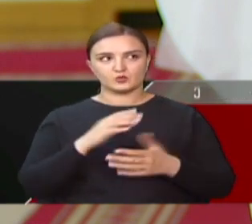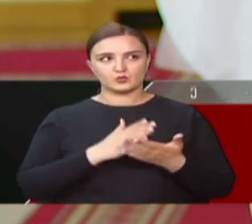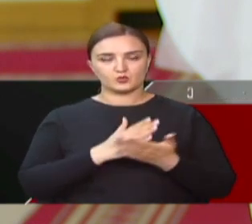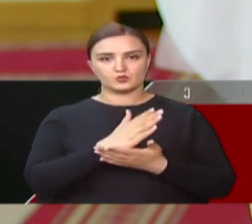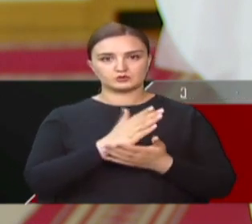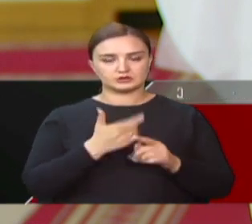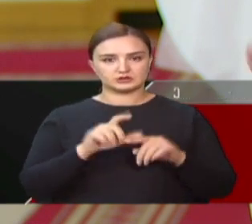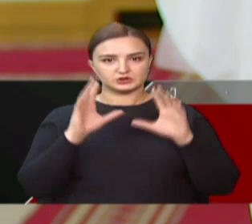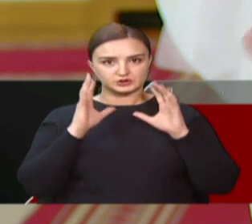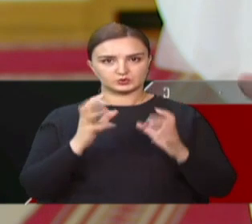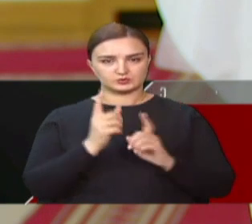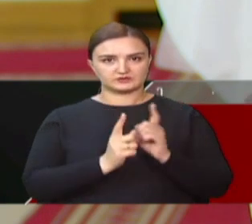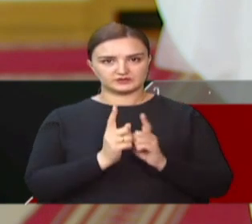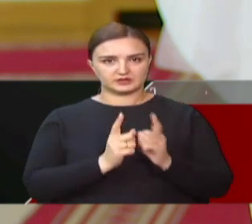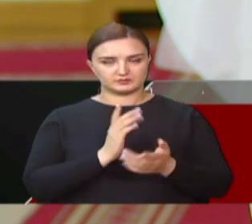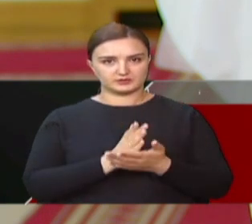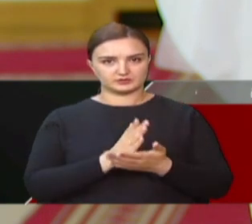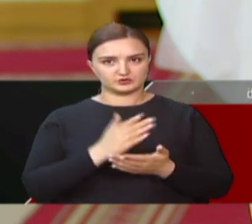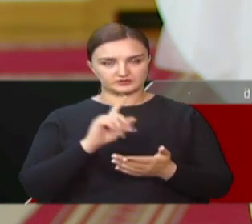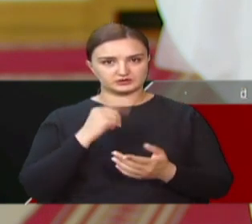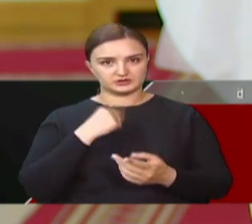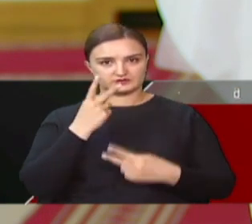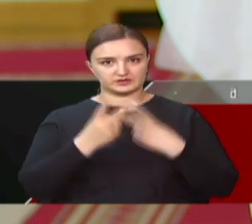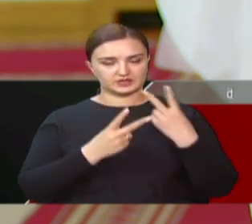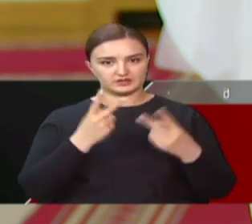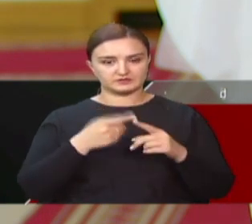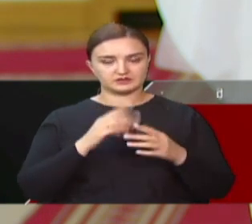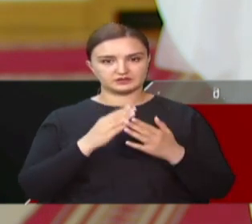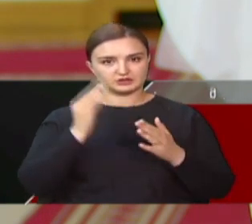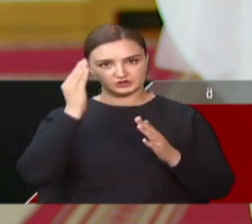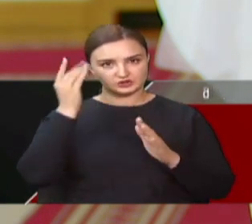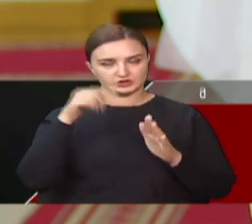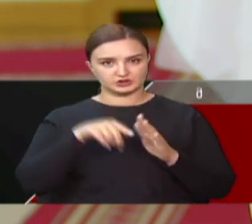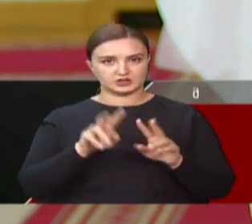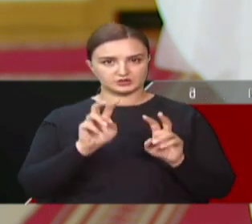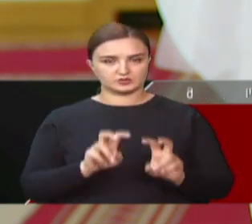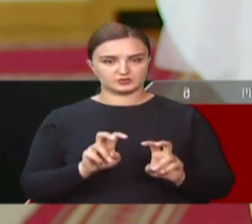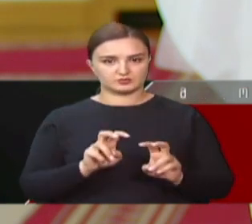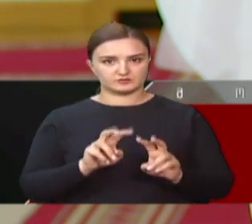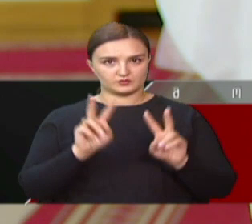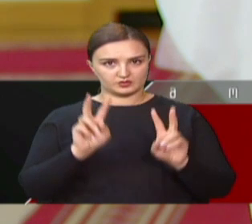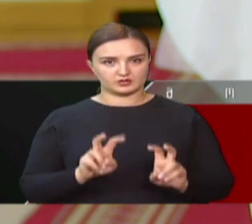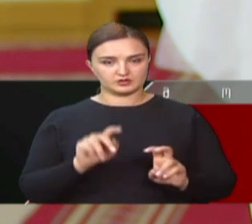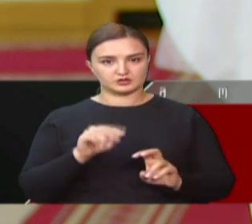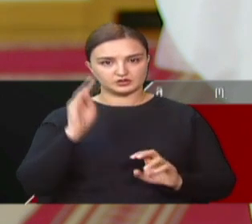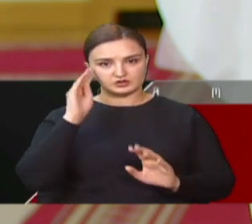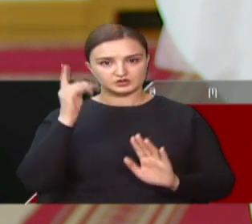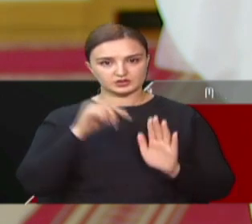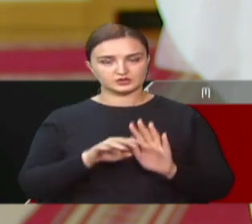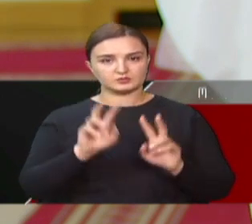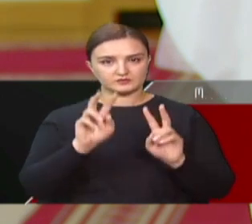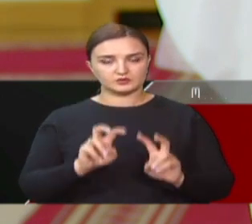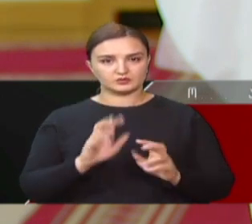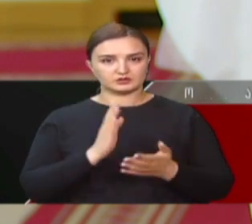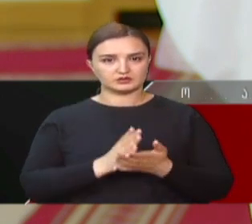ძალიან სერიოზულ ცვლილებას ვადევნებს ჩვენ თვალს. ეს არის შინაარსობრივი, ასე ვთქვათ, კონტექსტი. მათ შორის შინაარსობრივი